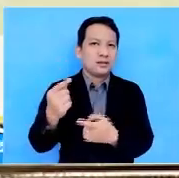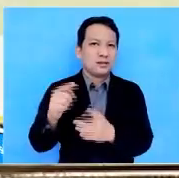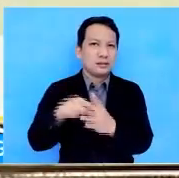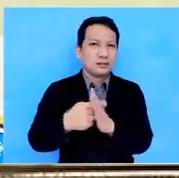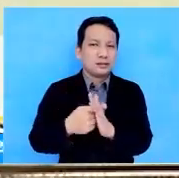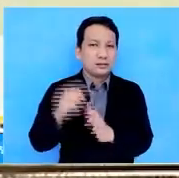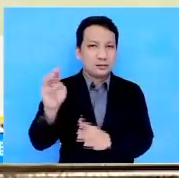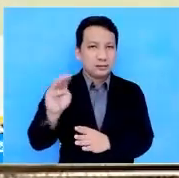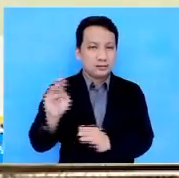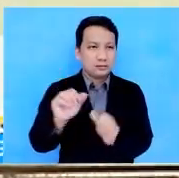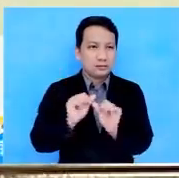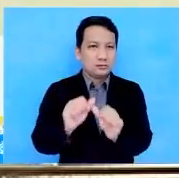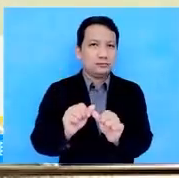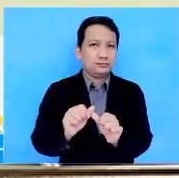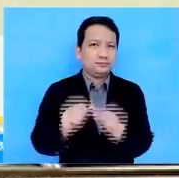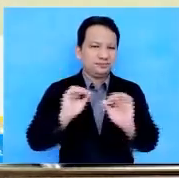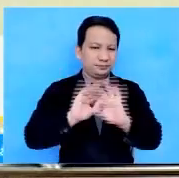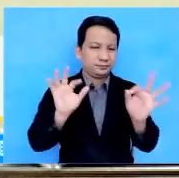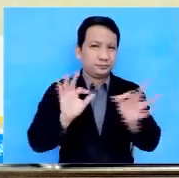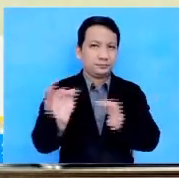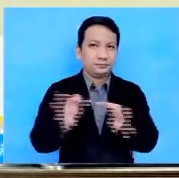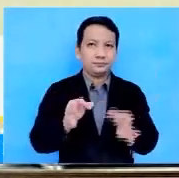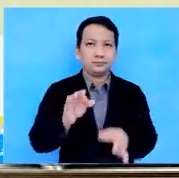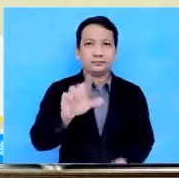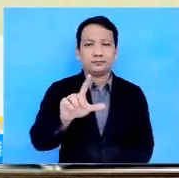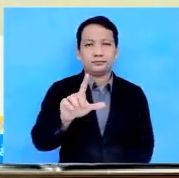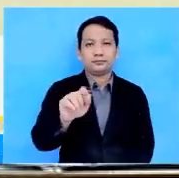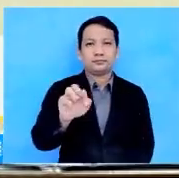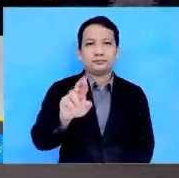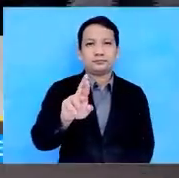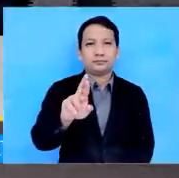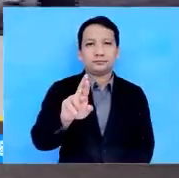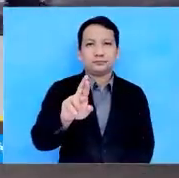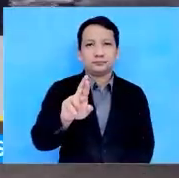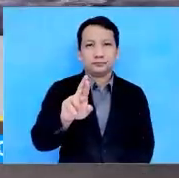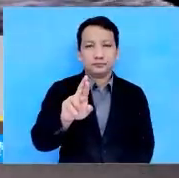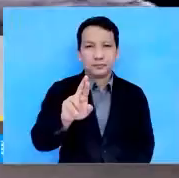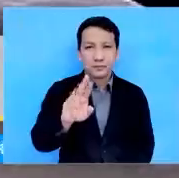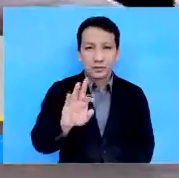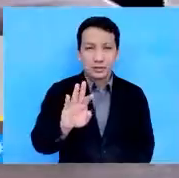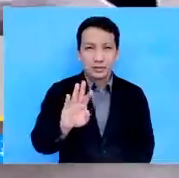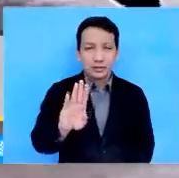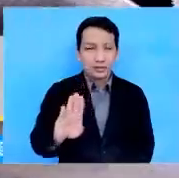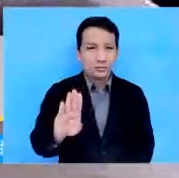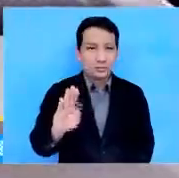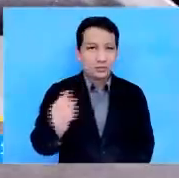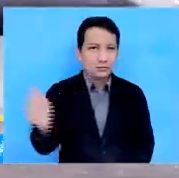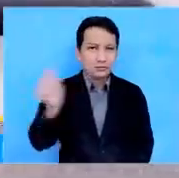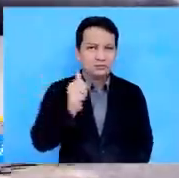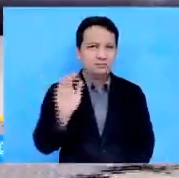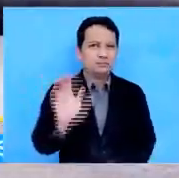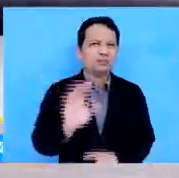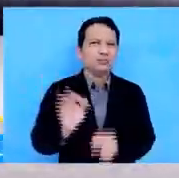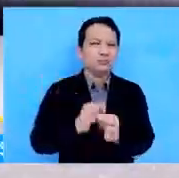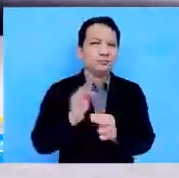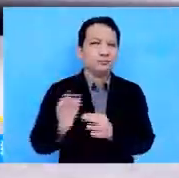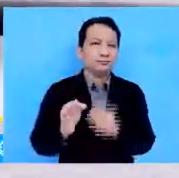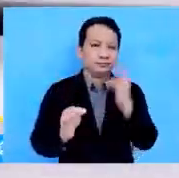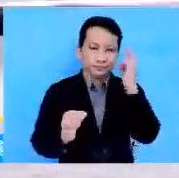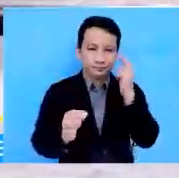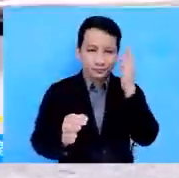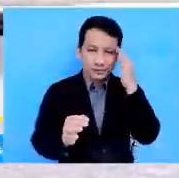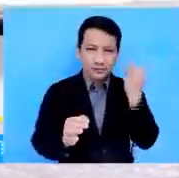Sa kabila niyan, nilinaw ni LTFRB Chairman Teofilo Guadis na hindi ang nakaambang tigil pasada ang dahilan